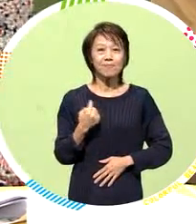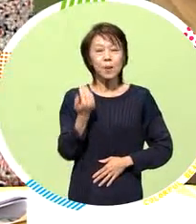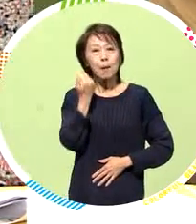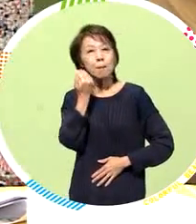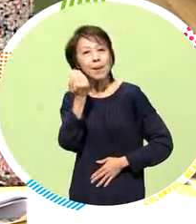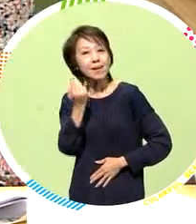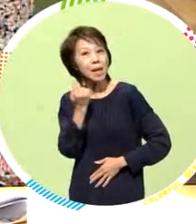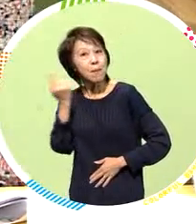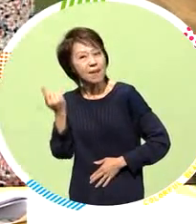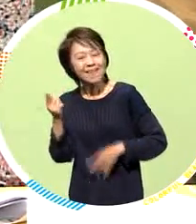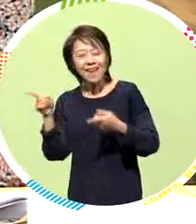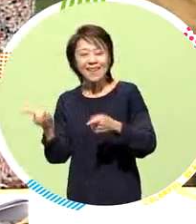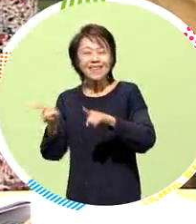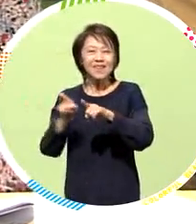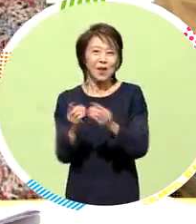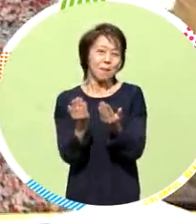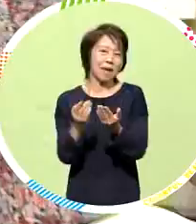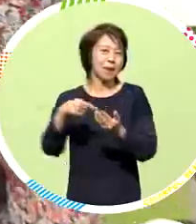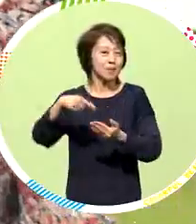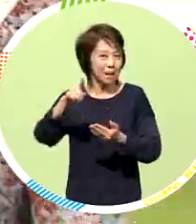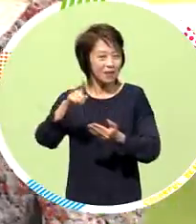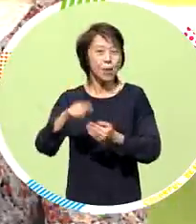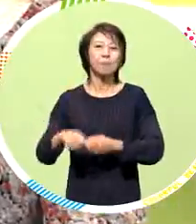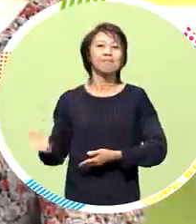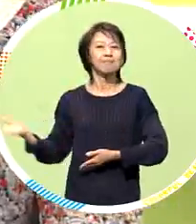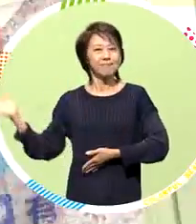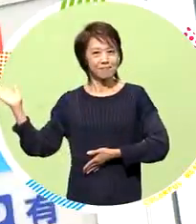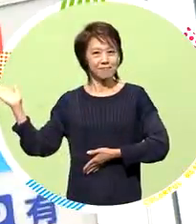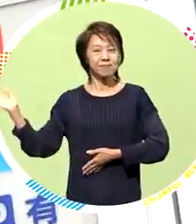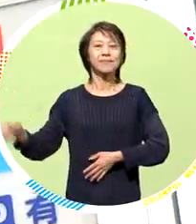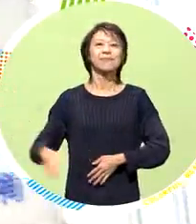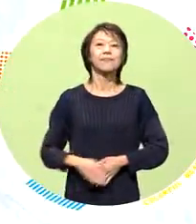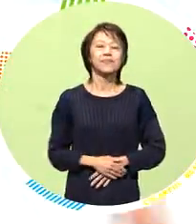ましたので変勉強しましょう vtr ご覧ください